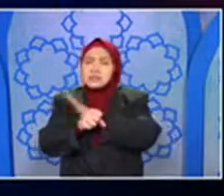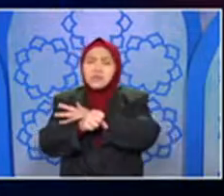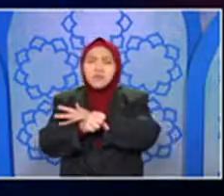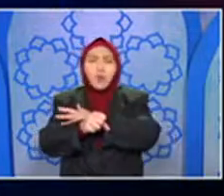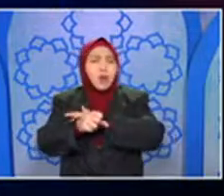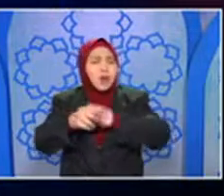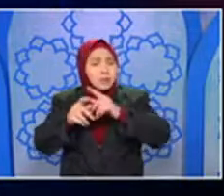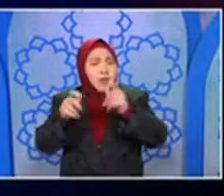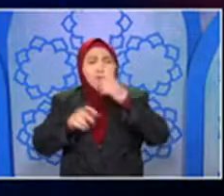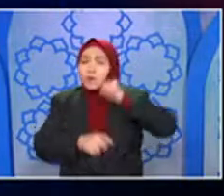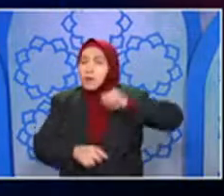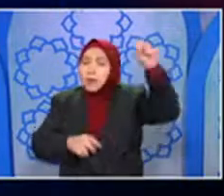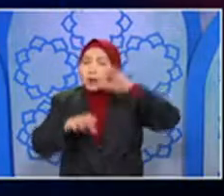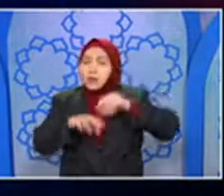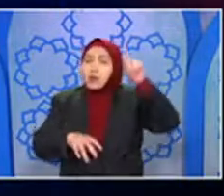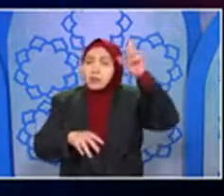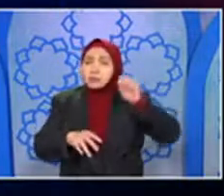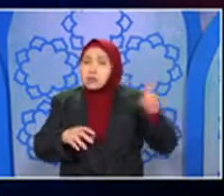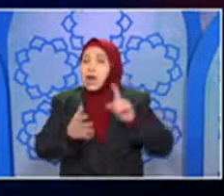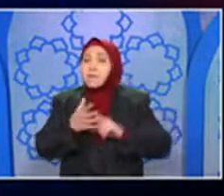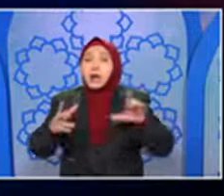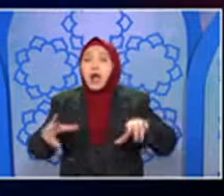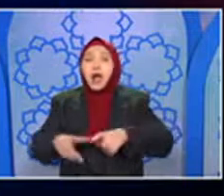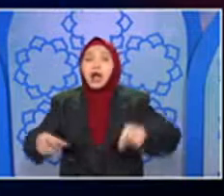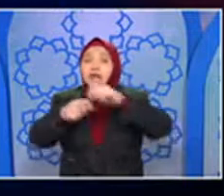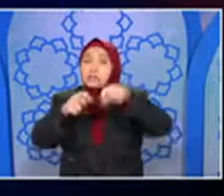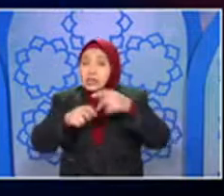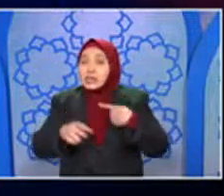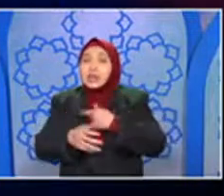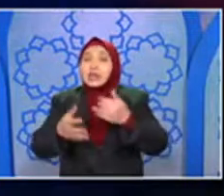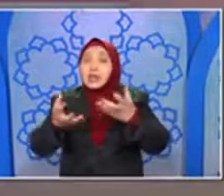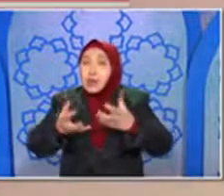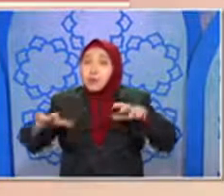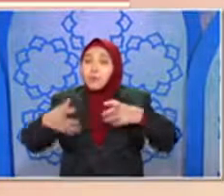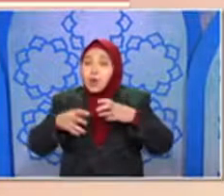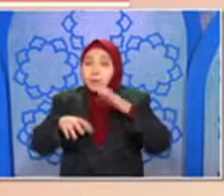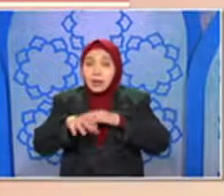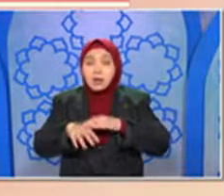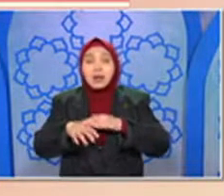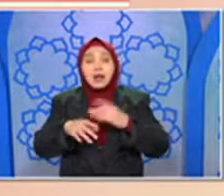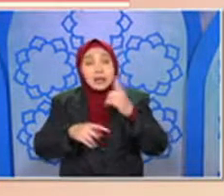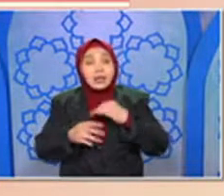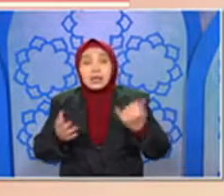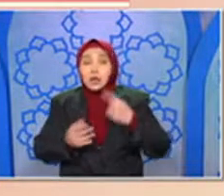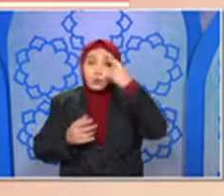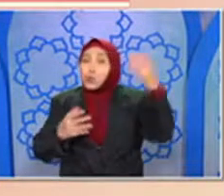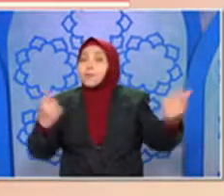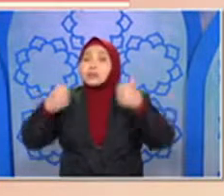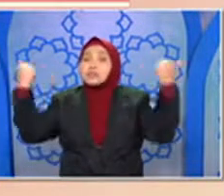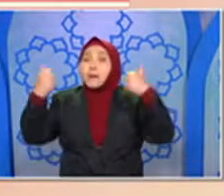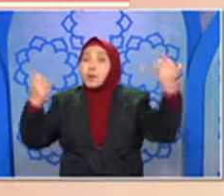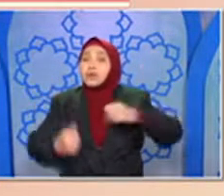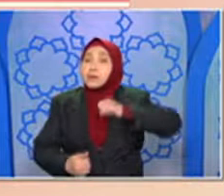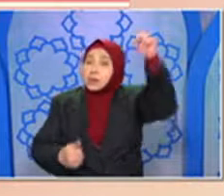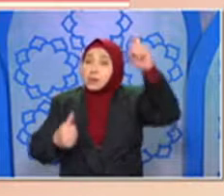Allah Subhanahu Wa Taala. Apakah resolusi yang ingin kita sama-sama laksanakan pada tahun ini menyambut kemerdekaan? Yang pertama,